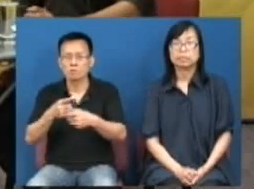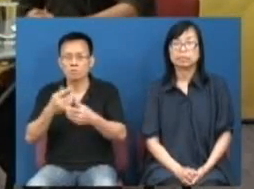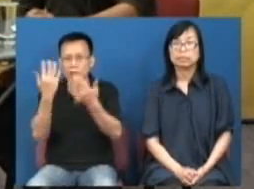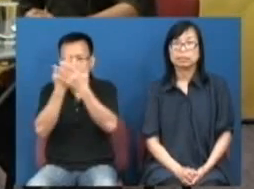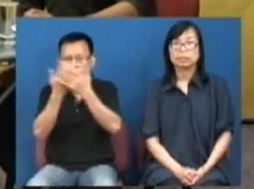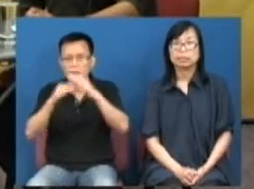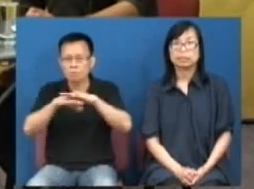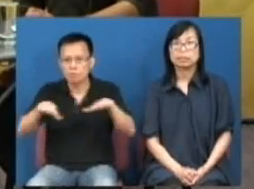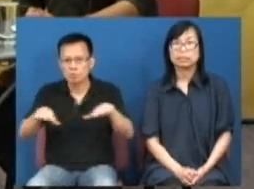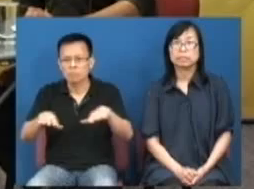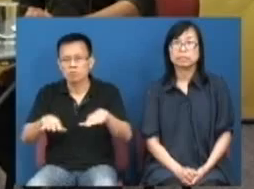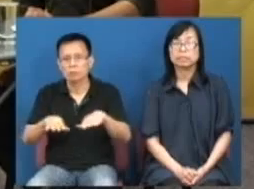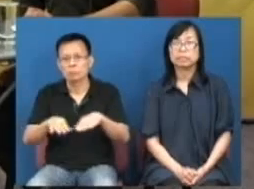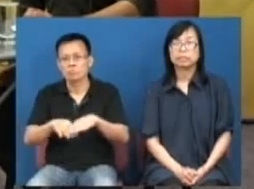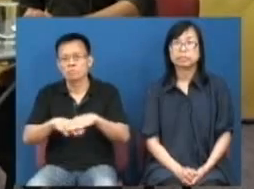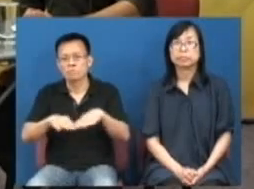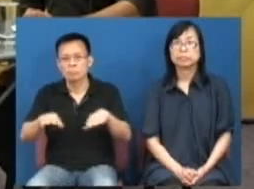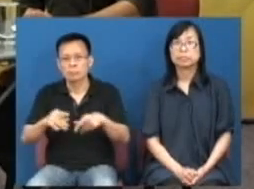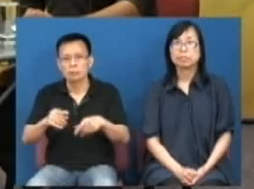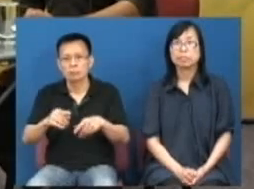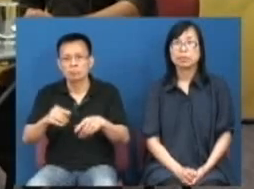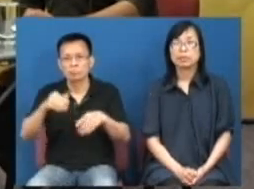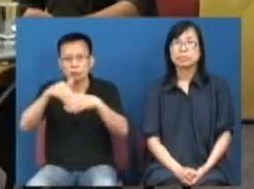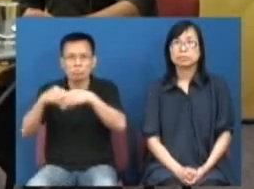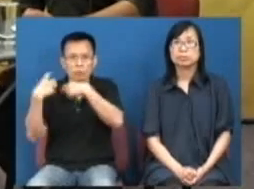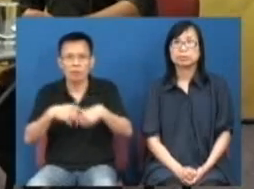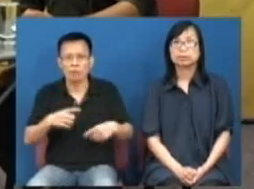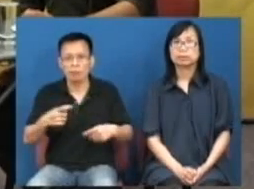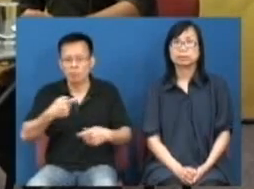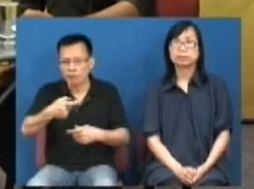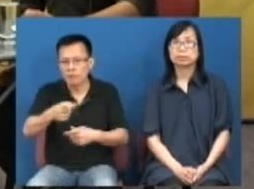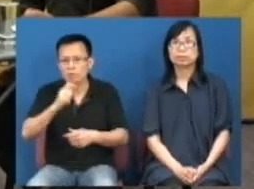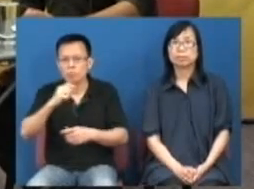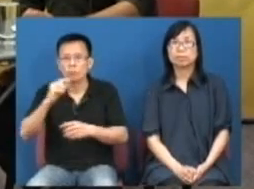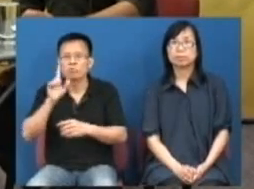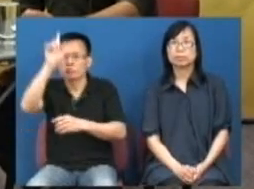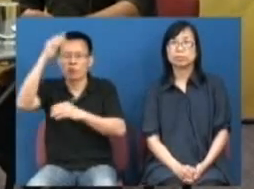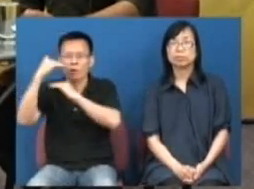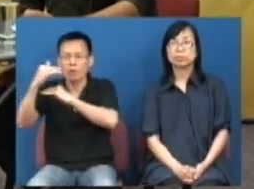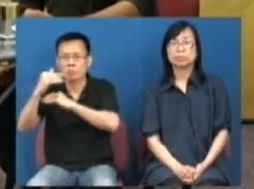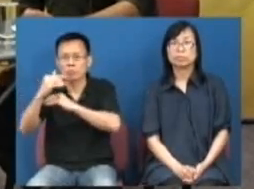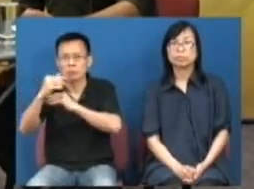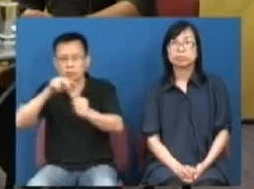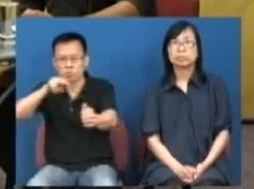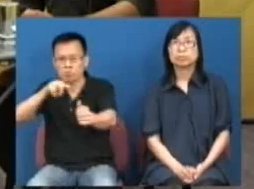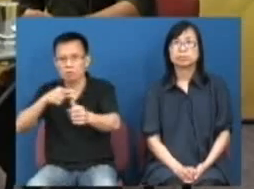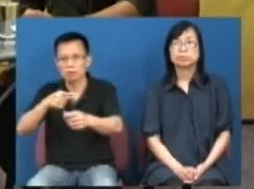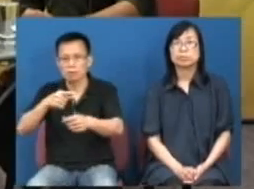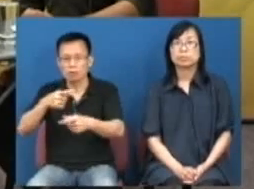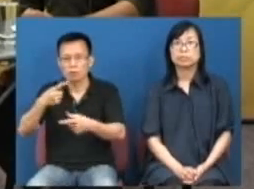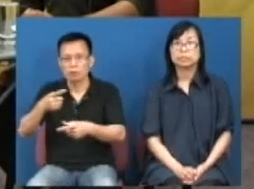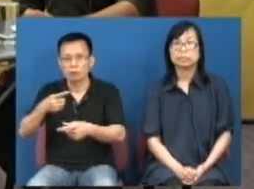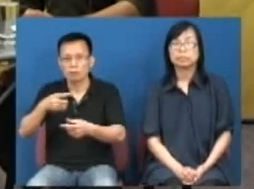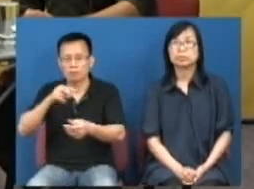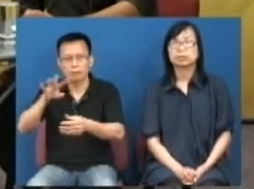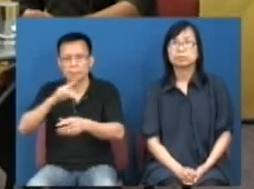咁同埋你有選舉經費有個上限去睇住佢，唔會有人咧。你話有600萬，佢使6000萬去競選